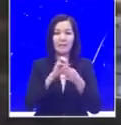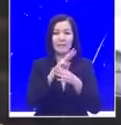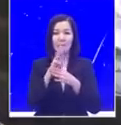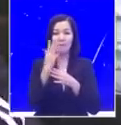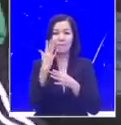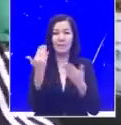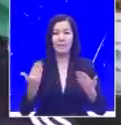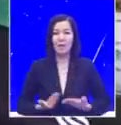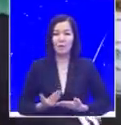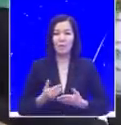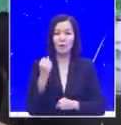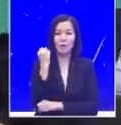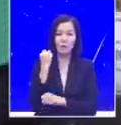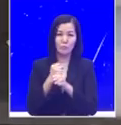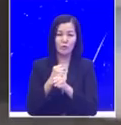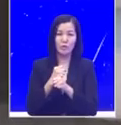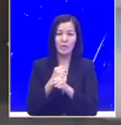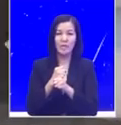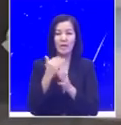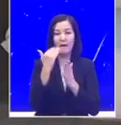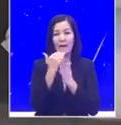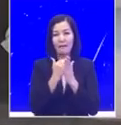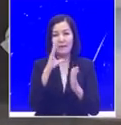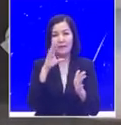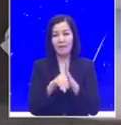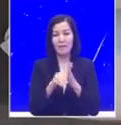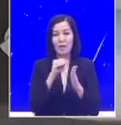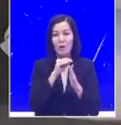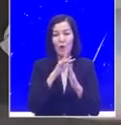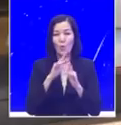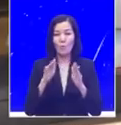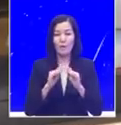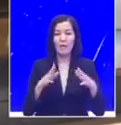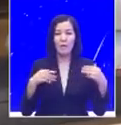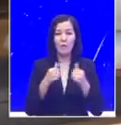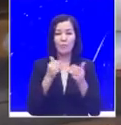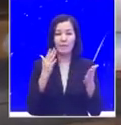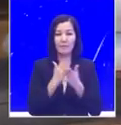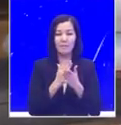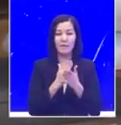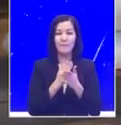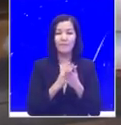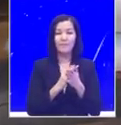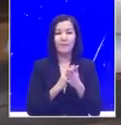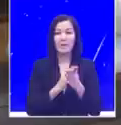5 әлеуметтік жұмысшы да сырт қалмады. Қатарында көп балалы аналар да бар. Олар күннің ыстық суығына қарамай, күн сайын еңбек